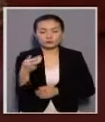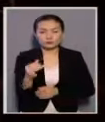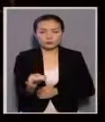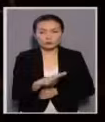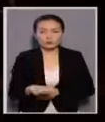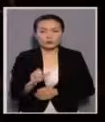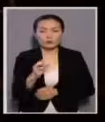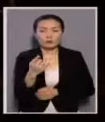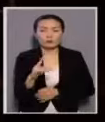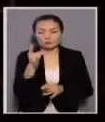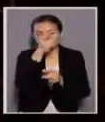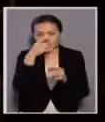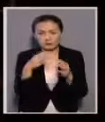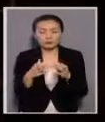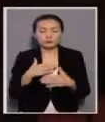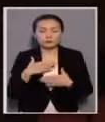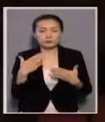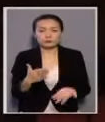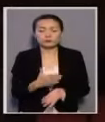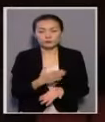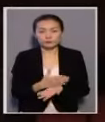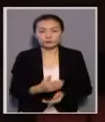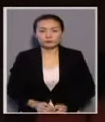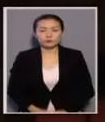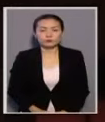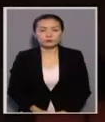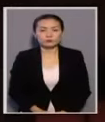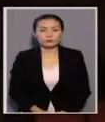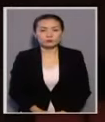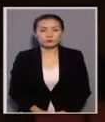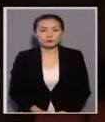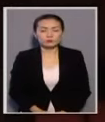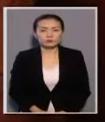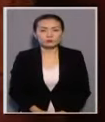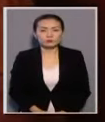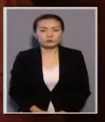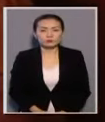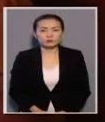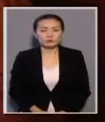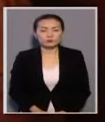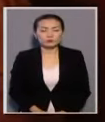Азимов Шабыт ауылдық мәдениет үйі ұжымына ризашылығын білдіріп алғыс хат табыстады. Нұрсұлтан Нұрсейтов, Ақтілек Абайқызы, Болат Рахметұлы, Құрманғазы.